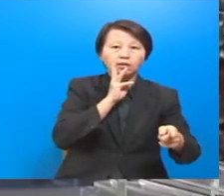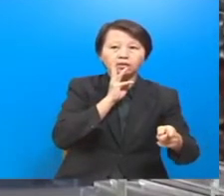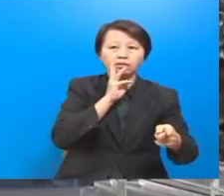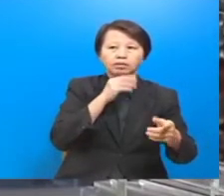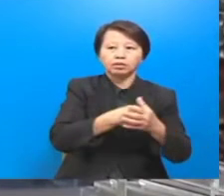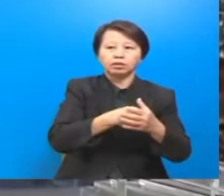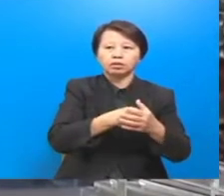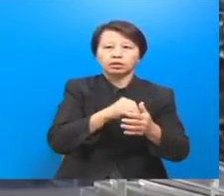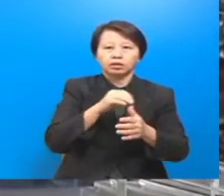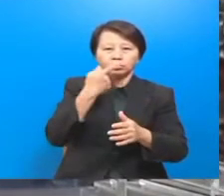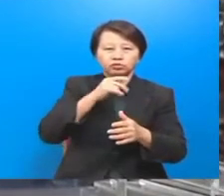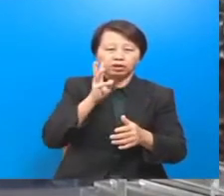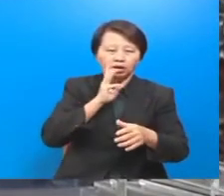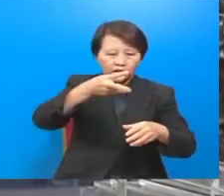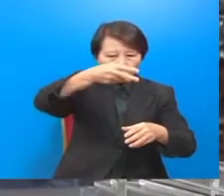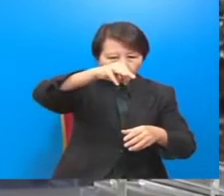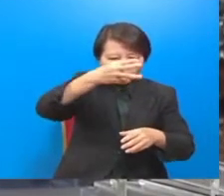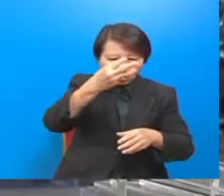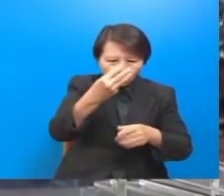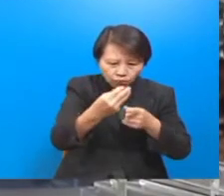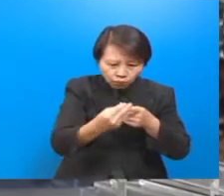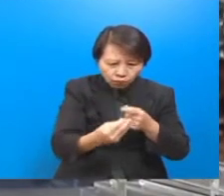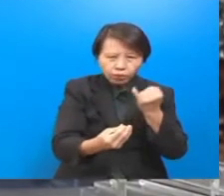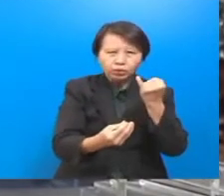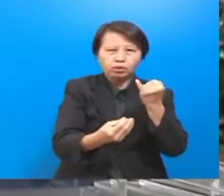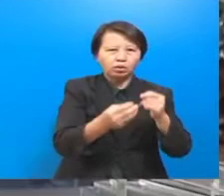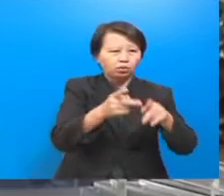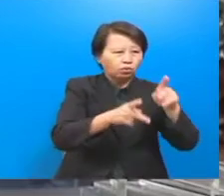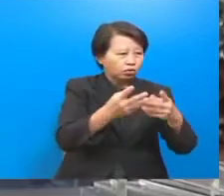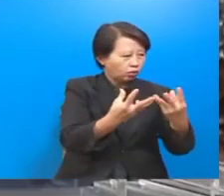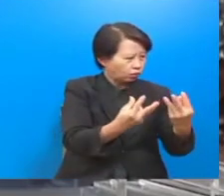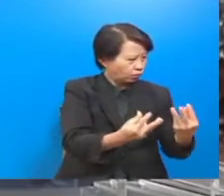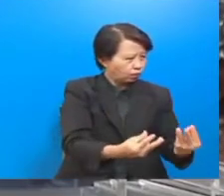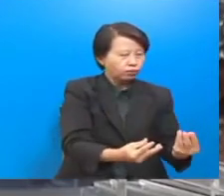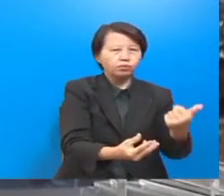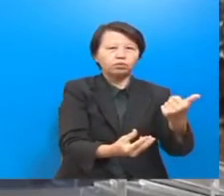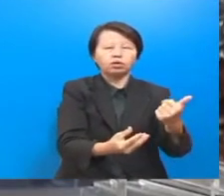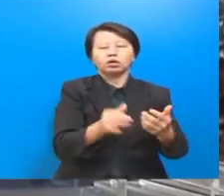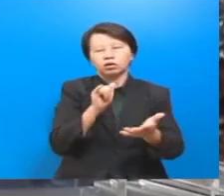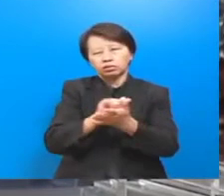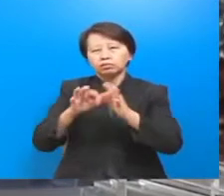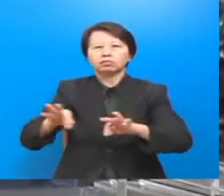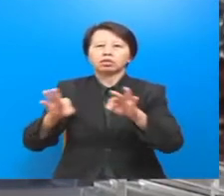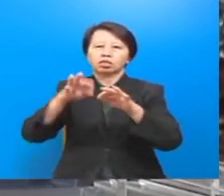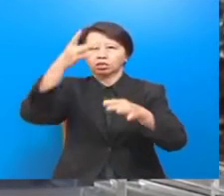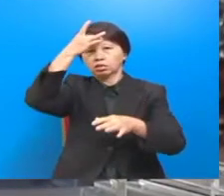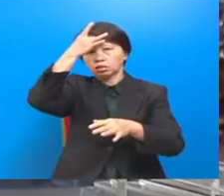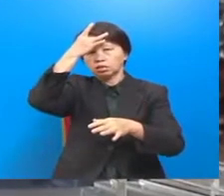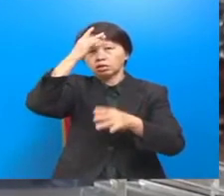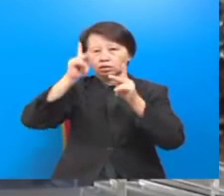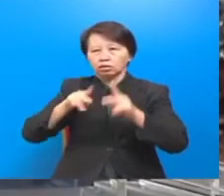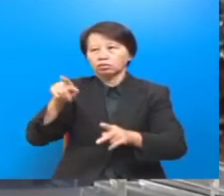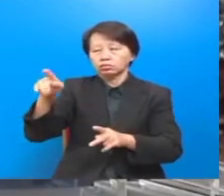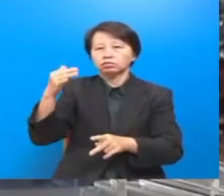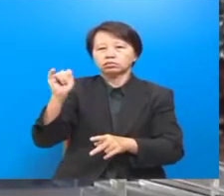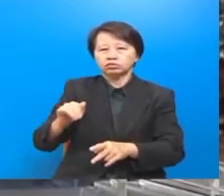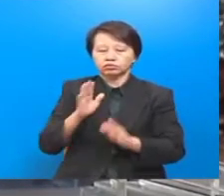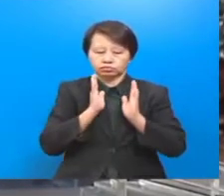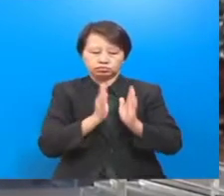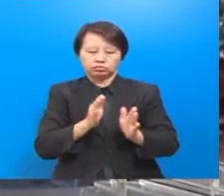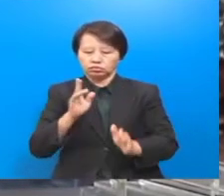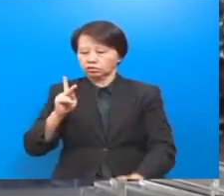tanyo dalam masalah tekanan rendah terutama pada waktu puncak menjadi isu utama yang perlu dihadapi oleh pihak sadar